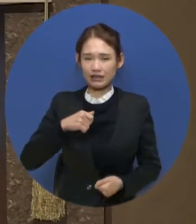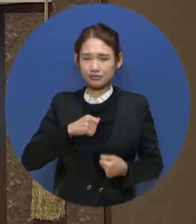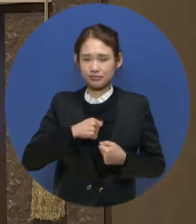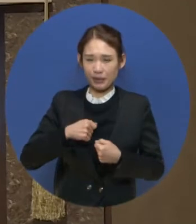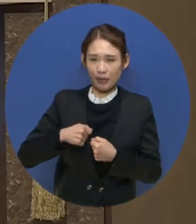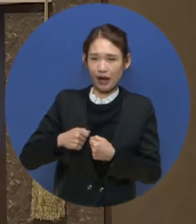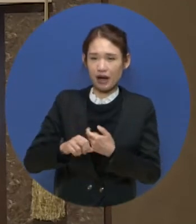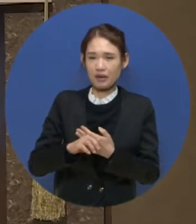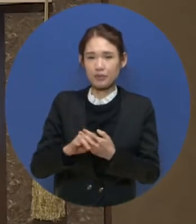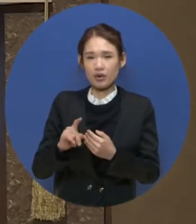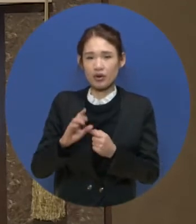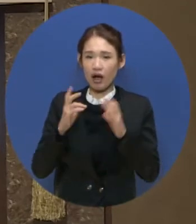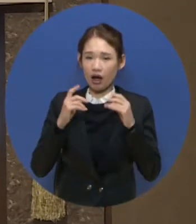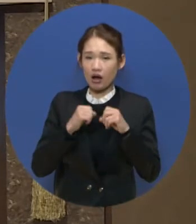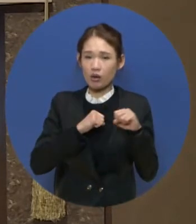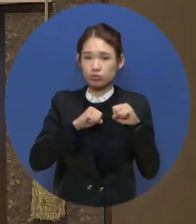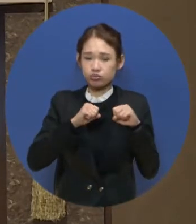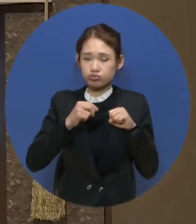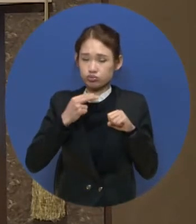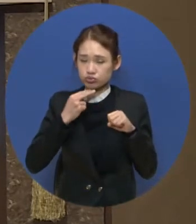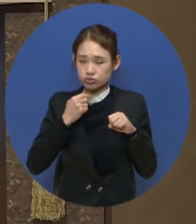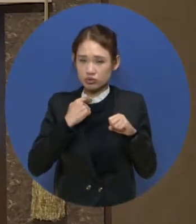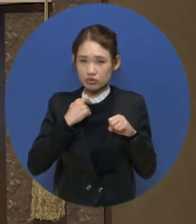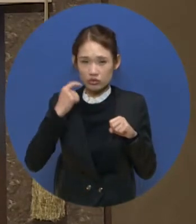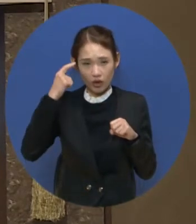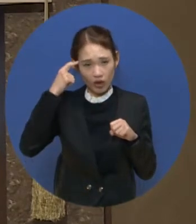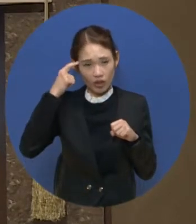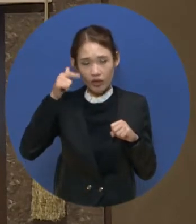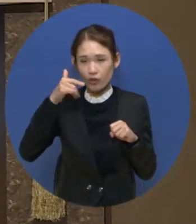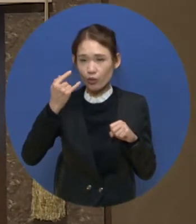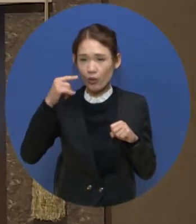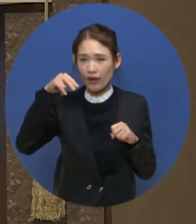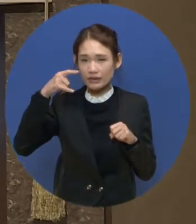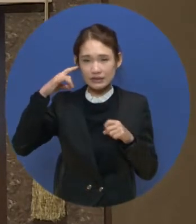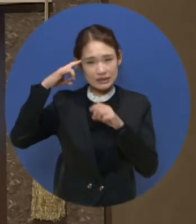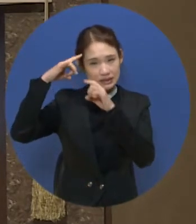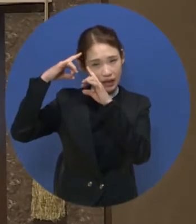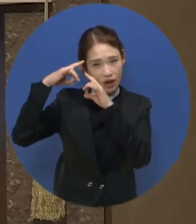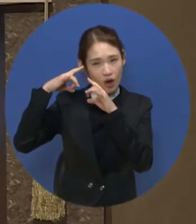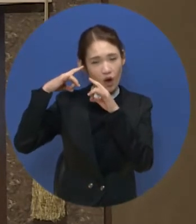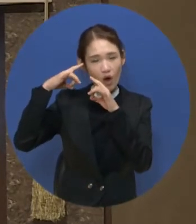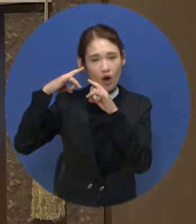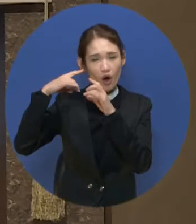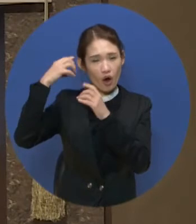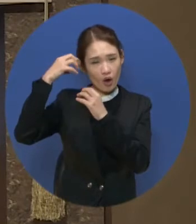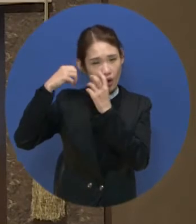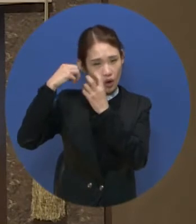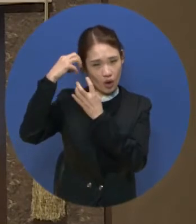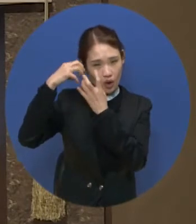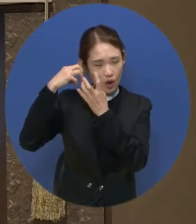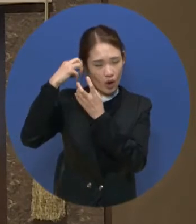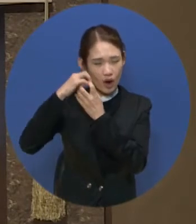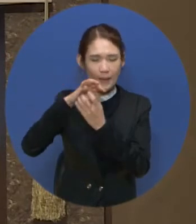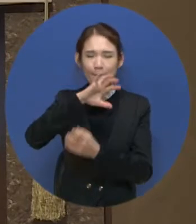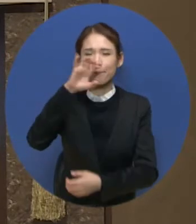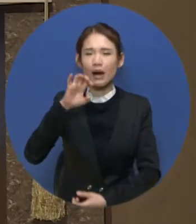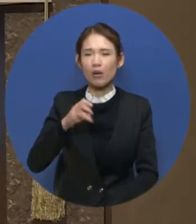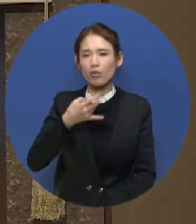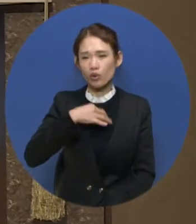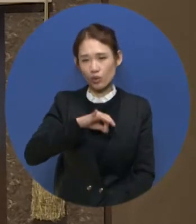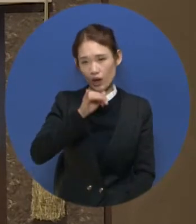아이가 한번 움직이지는 않았지만 이 뇌신경계통에서는 몇 수십 번 그 운동을 반복한 효과를 걷는다고